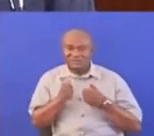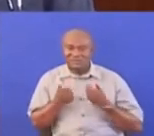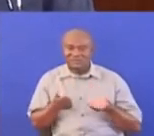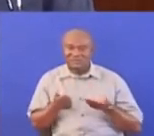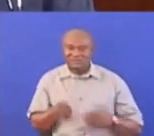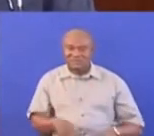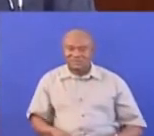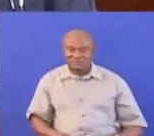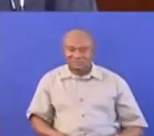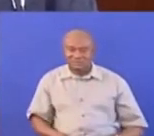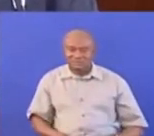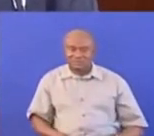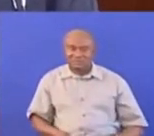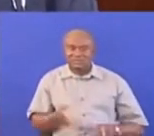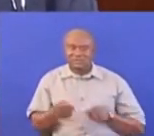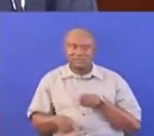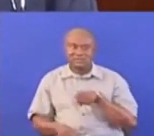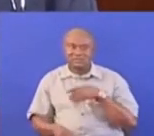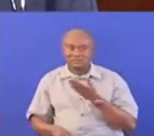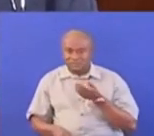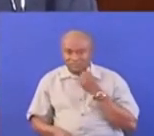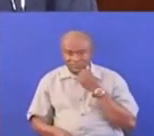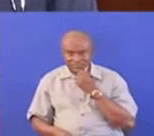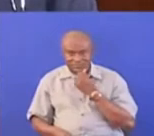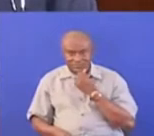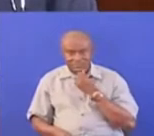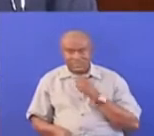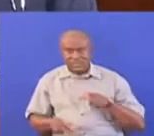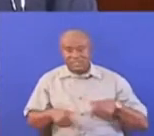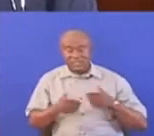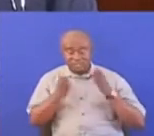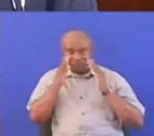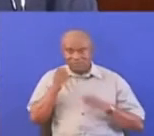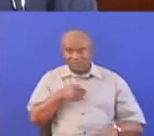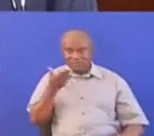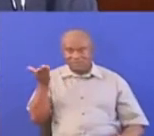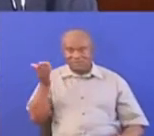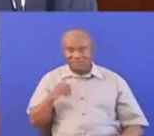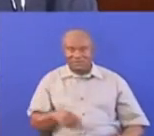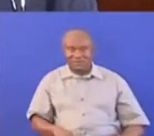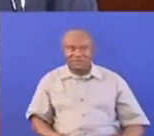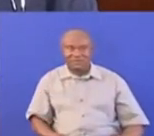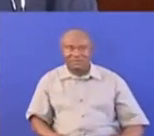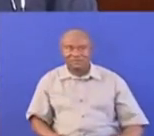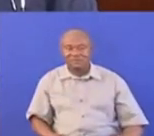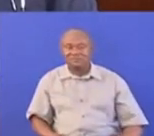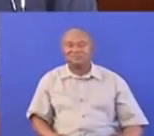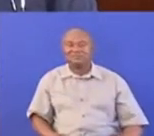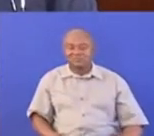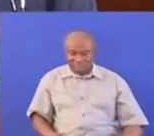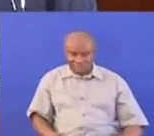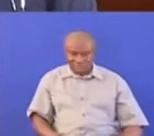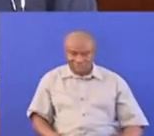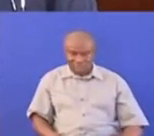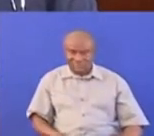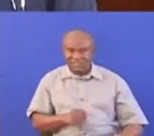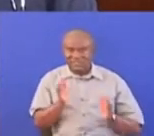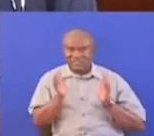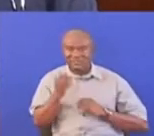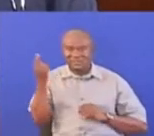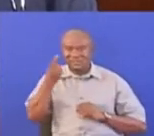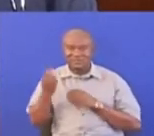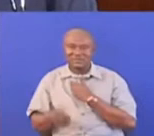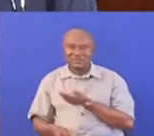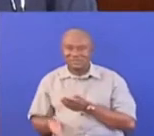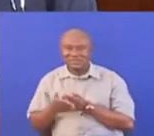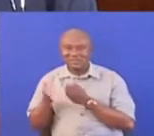serikali inawaunganisha wananchi na wahifadhi. Lakini Mheshimiwa Spika, kwenye hifadhi ya taifa ya